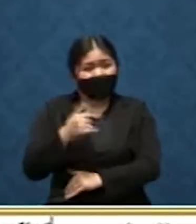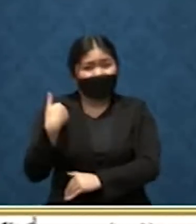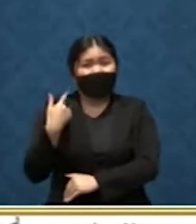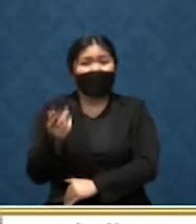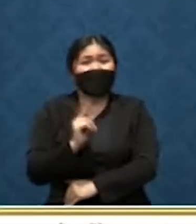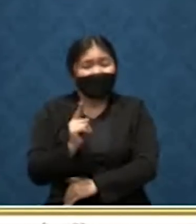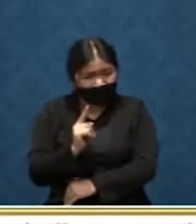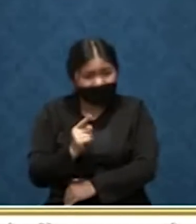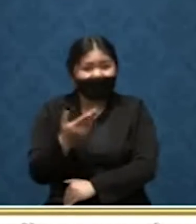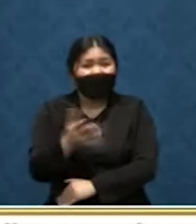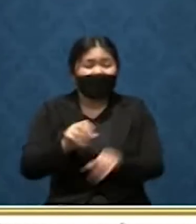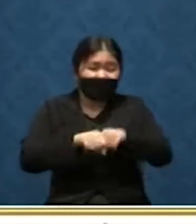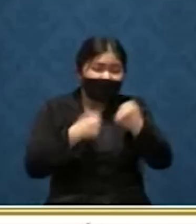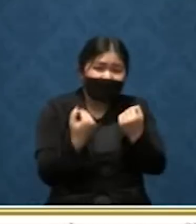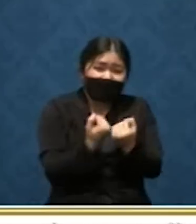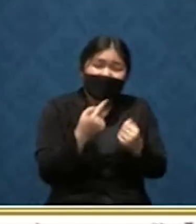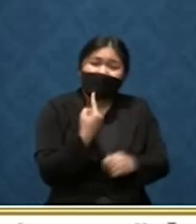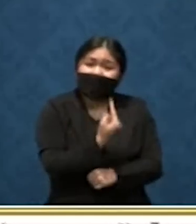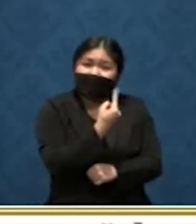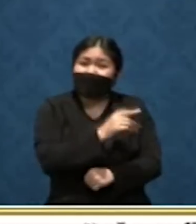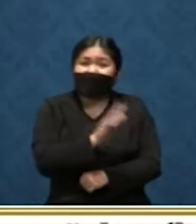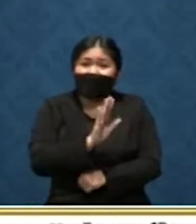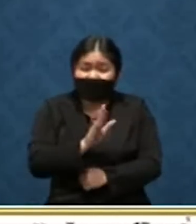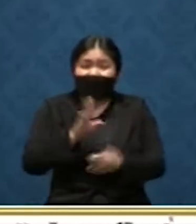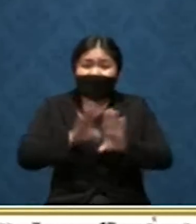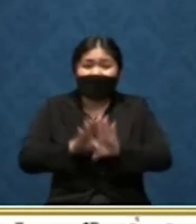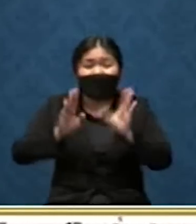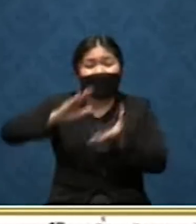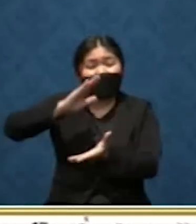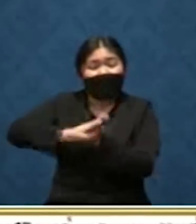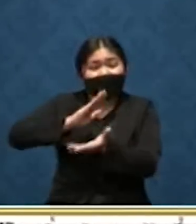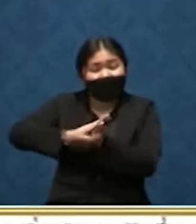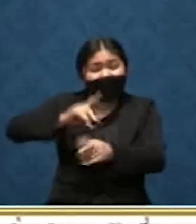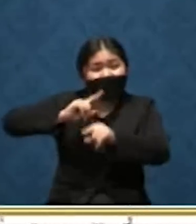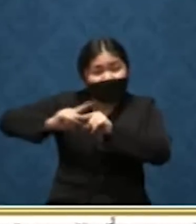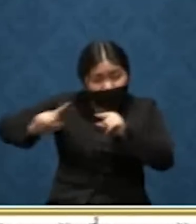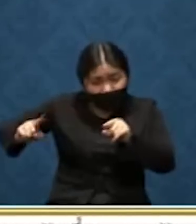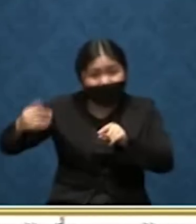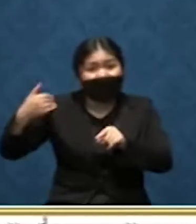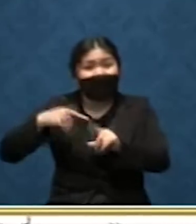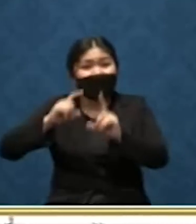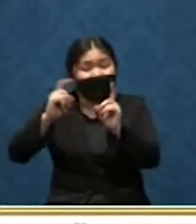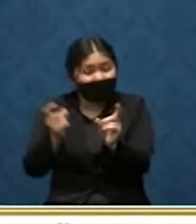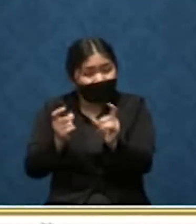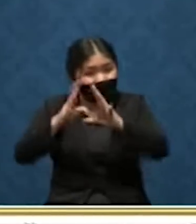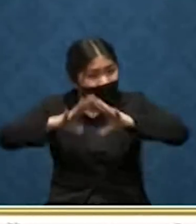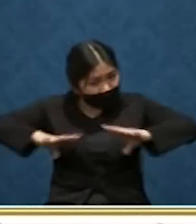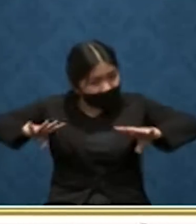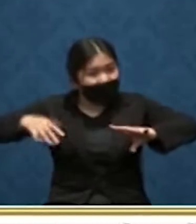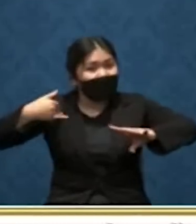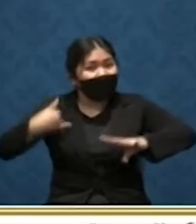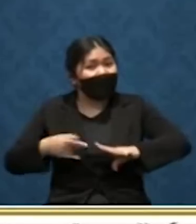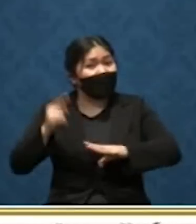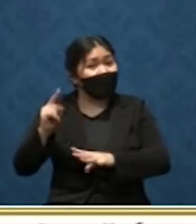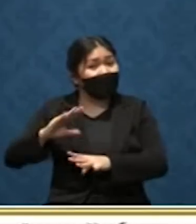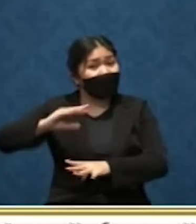แ่สมาคมนี้เท่านั้นครับยังมีในการเปิดโงเรีนธุรกิจเอเชียนสตาวงเล็บอาเซีนที่อย